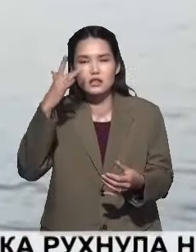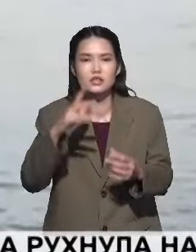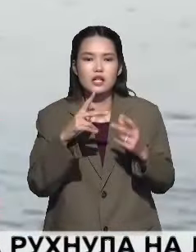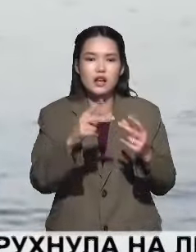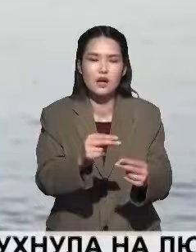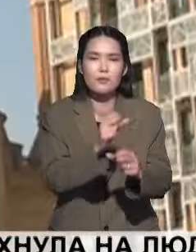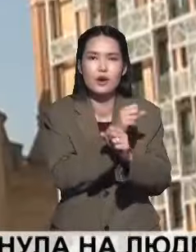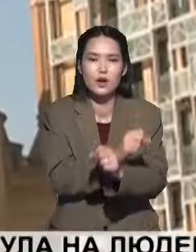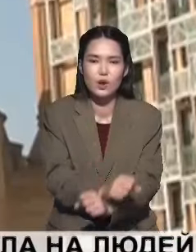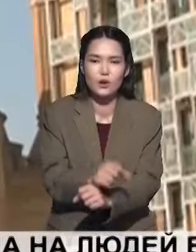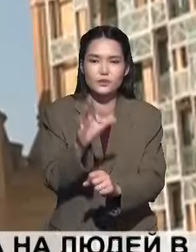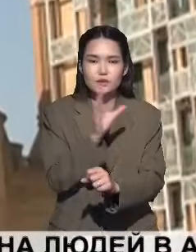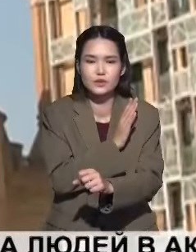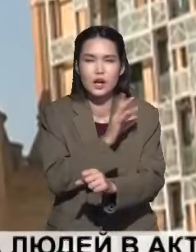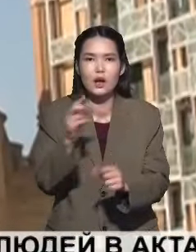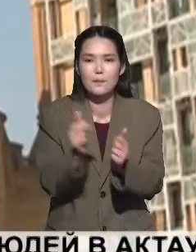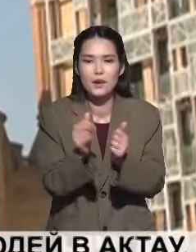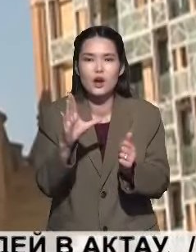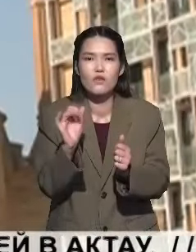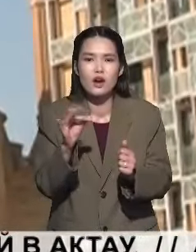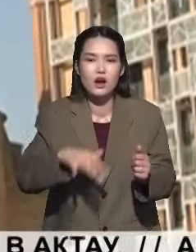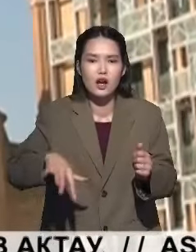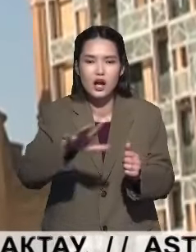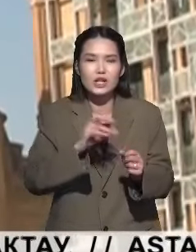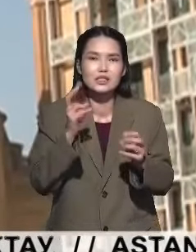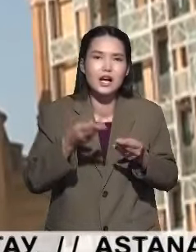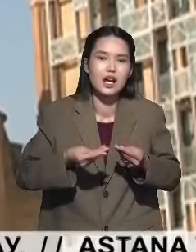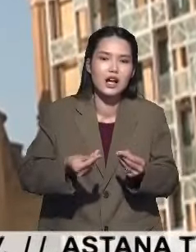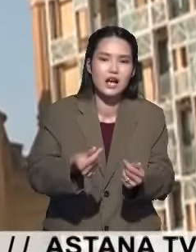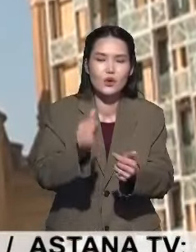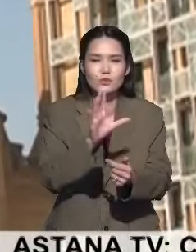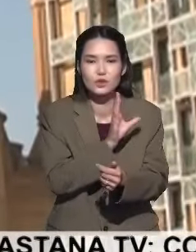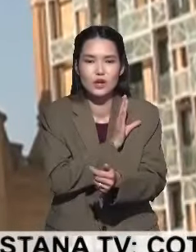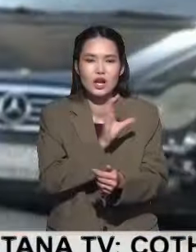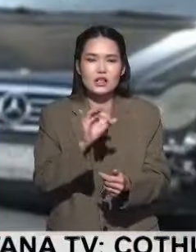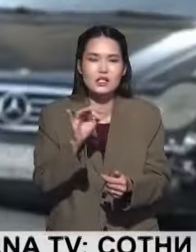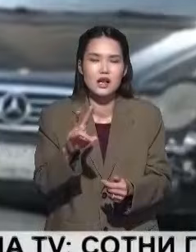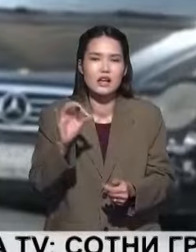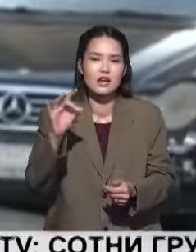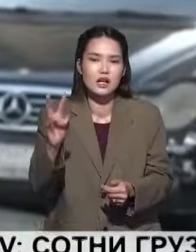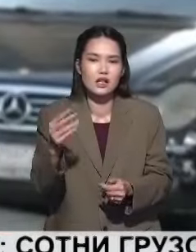положить конец конфликту на Ближнем Востоке. Правда, не уточнил, как именно это сделать, но ливанцы верят.